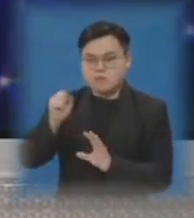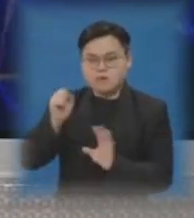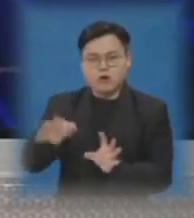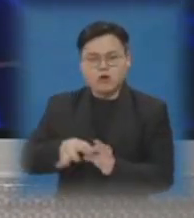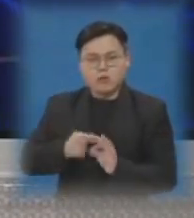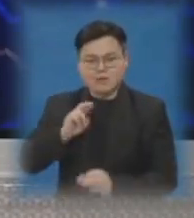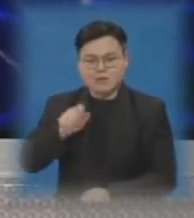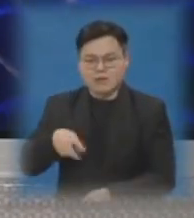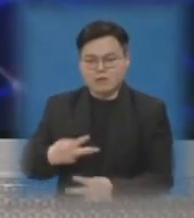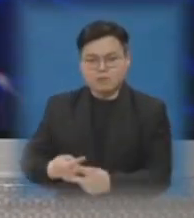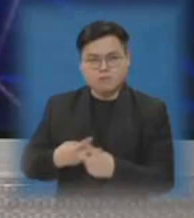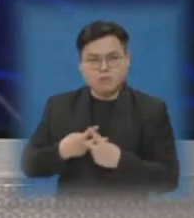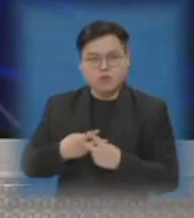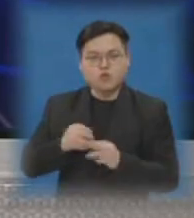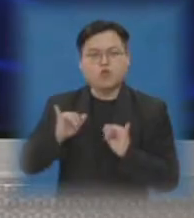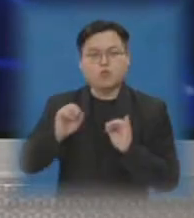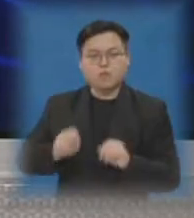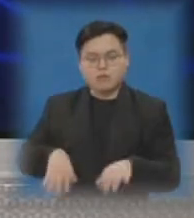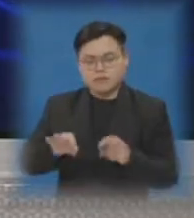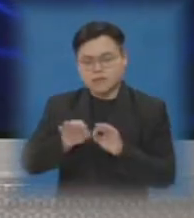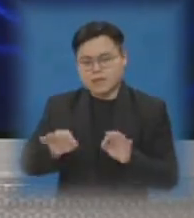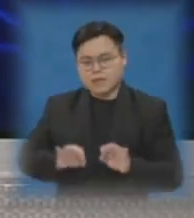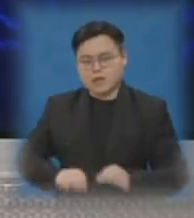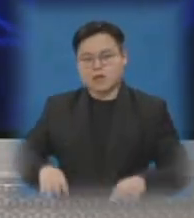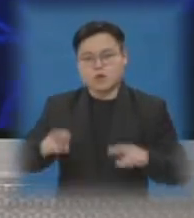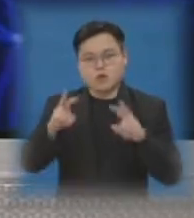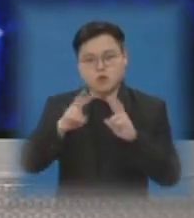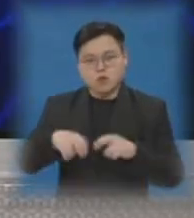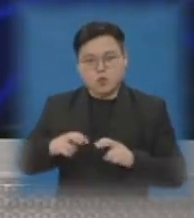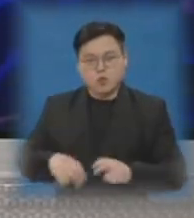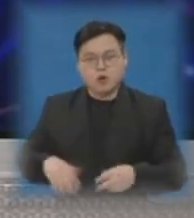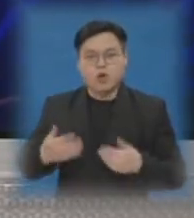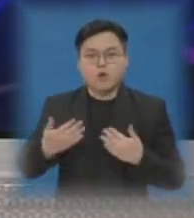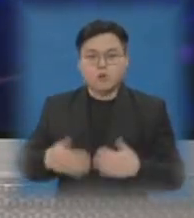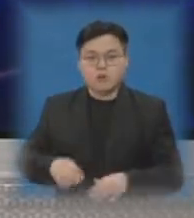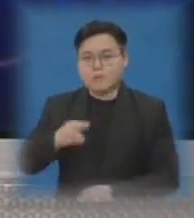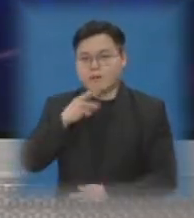сонссон хэрэгүүдийг нэгбүрчлэн судалж ажилласан талаар энэ өдөр мэдээлэл өгч байна.